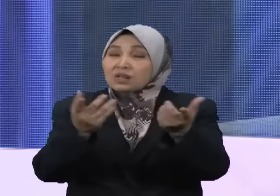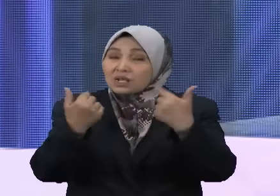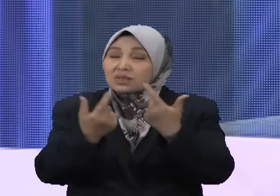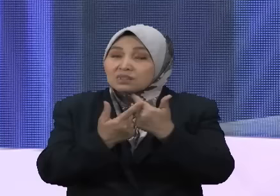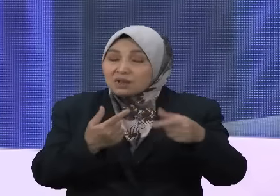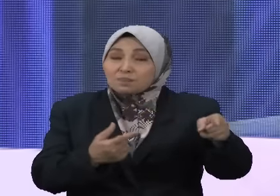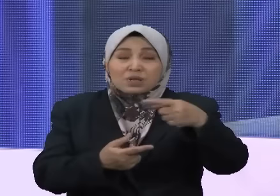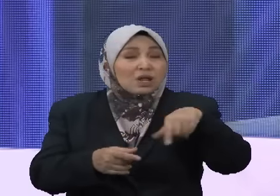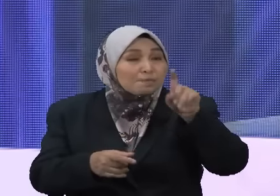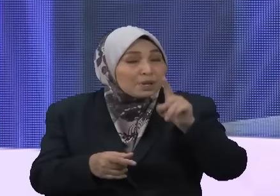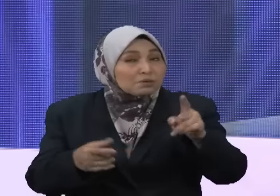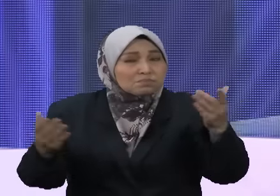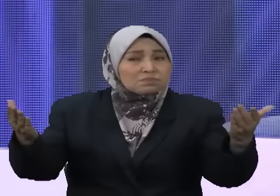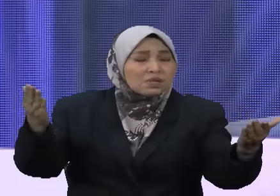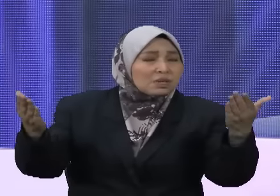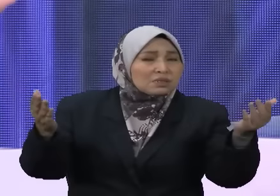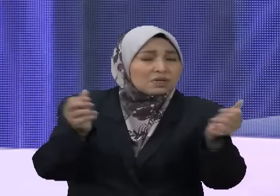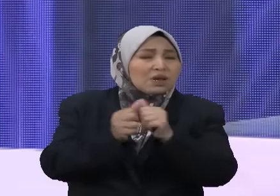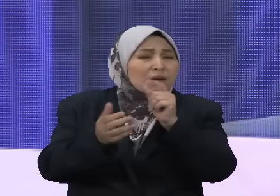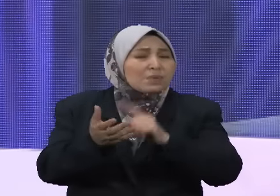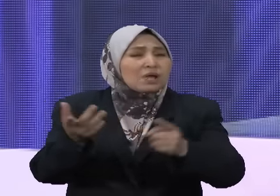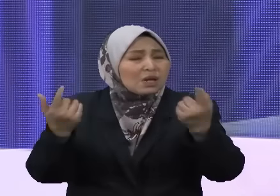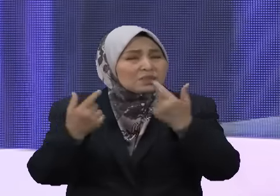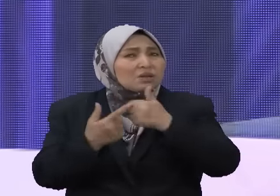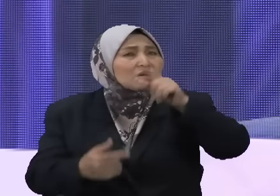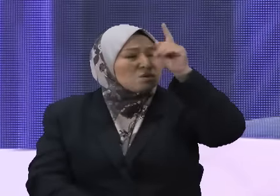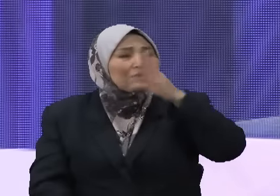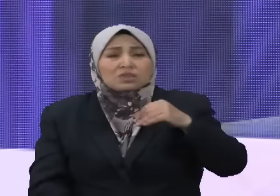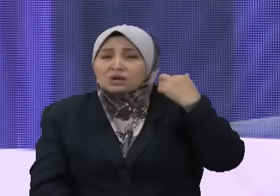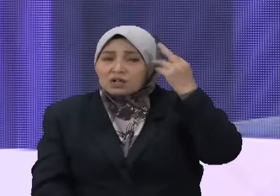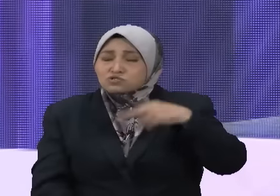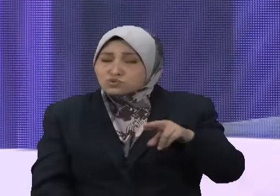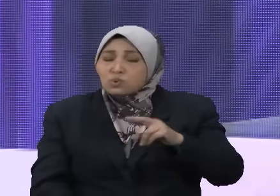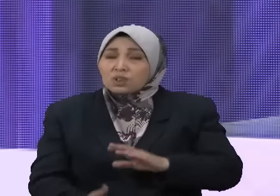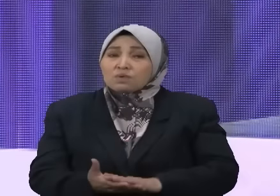mereka perlu dibandingkan dengan apa yang datang daripada Allah dan Rasul